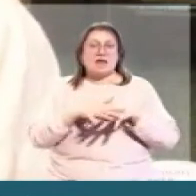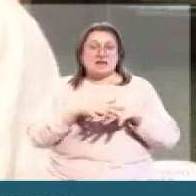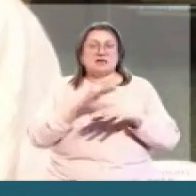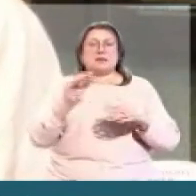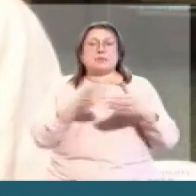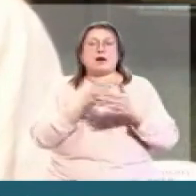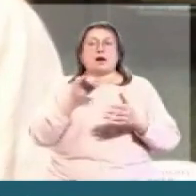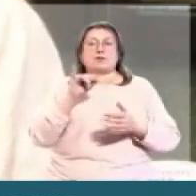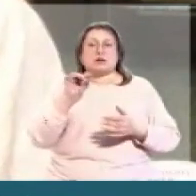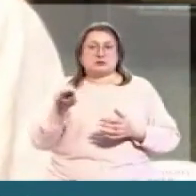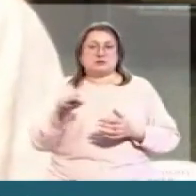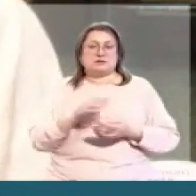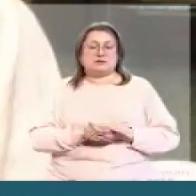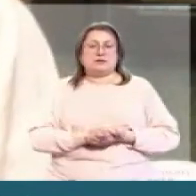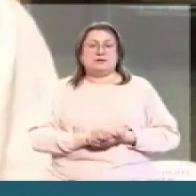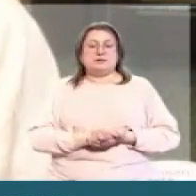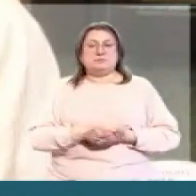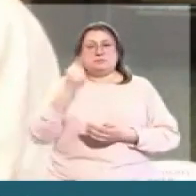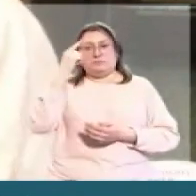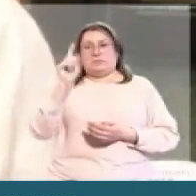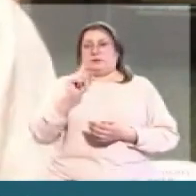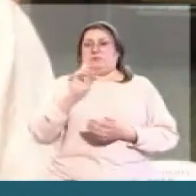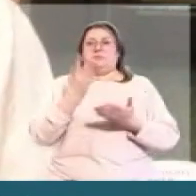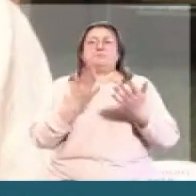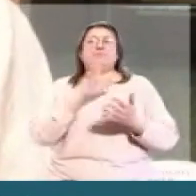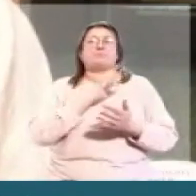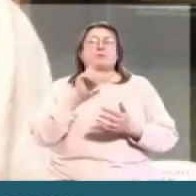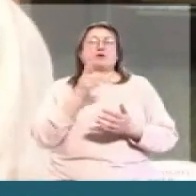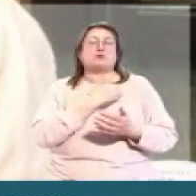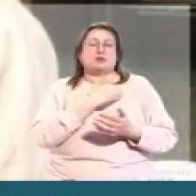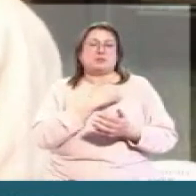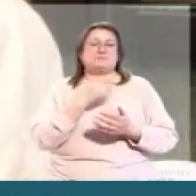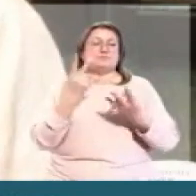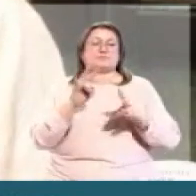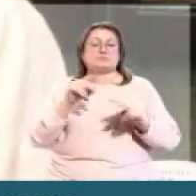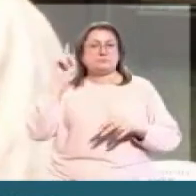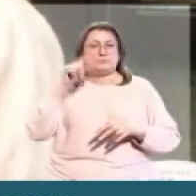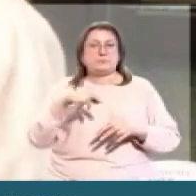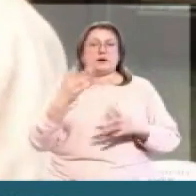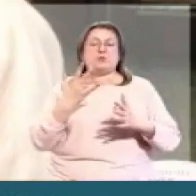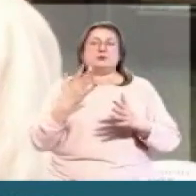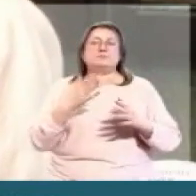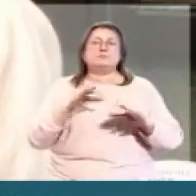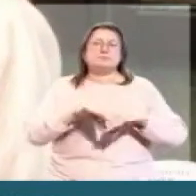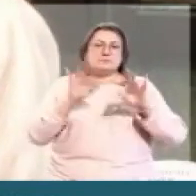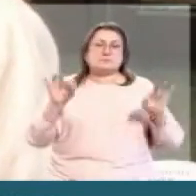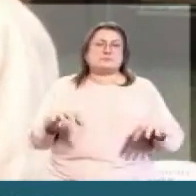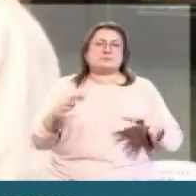партии Аманат. Я думаю, что было бы только желание, не нужно знать знать какой-то в совершенстве